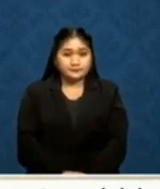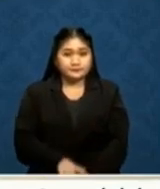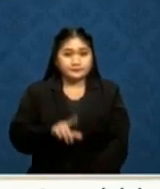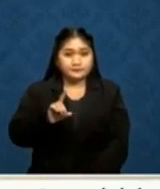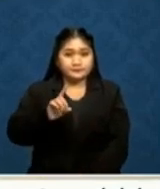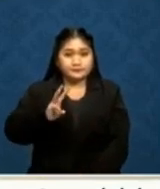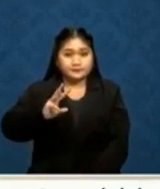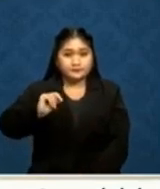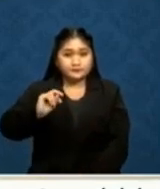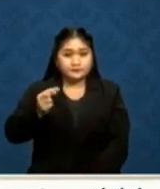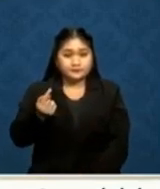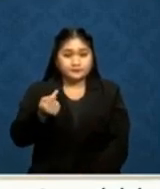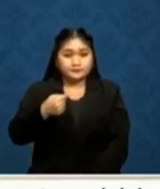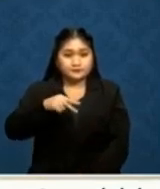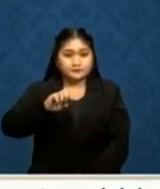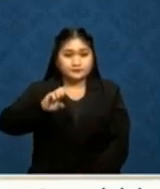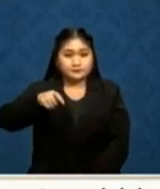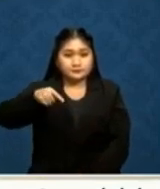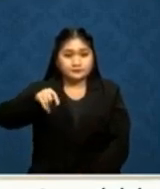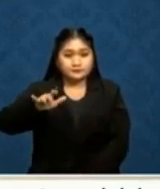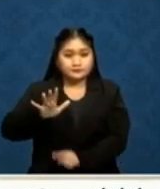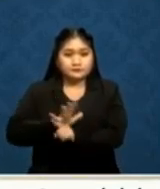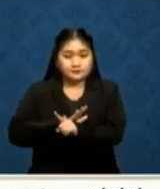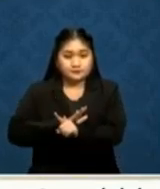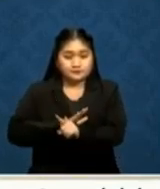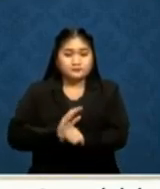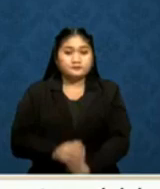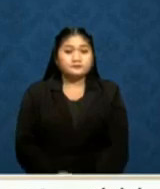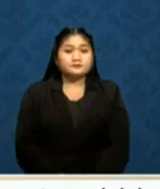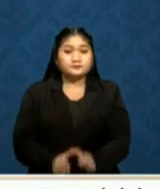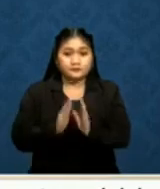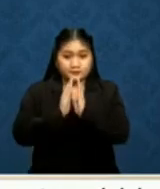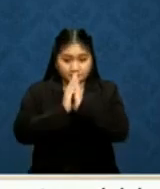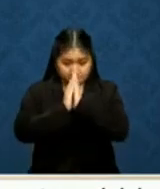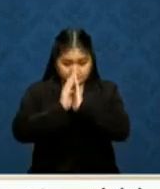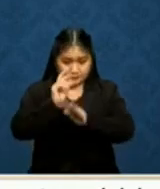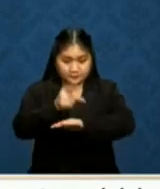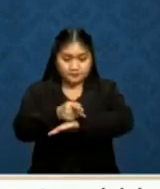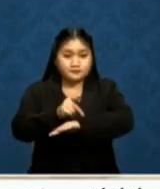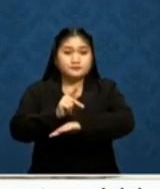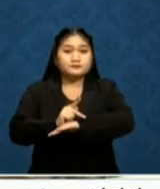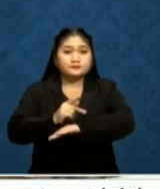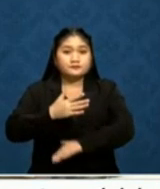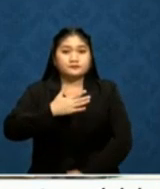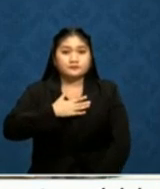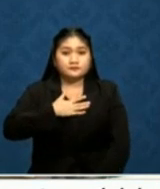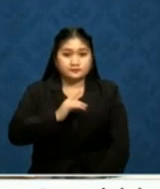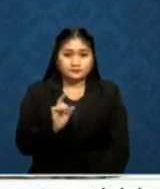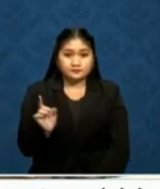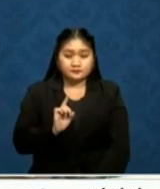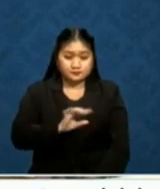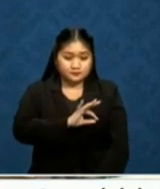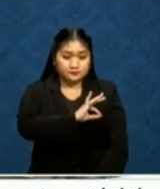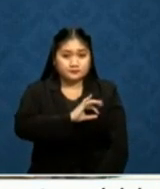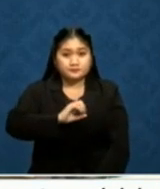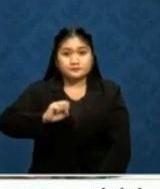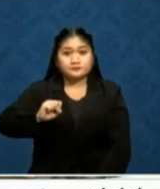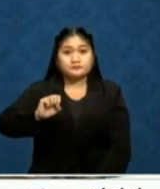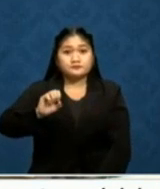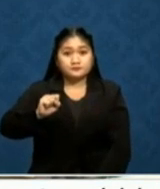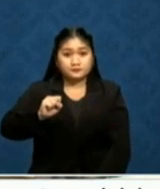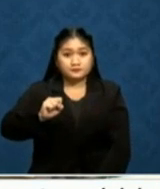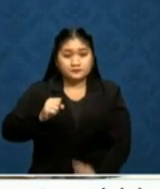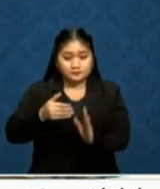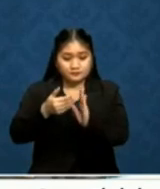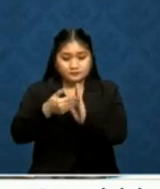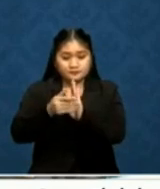ทิพย์จินตเวชเชิญครับ กราบเรียนท่านประธานที่เคารพดิฉันดวงทิพย์จินตเวชสมาชิกสภาผู้แทนราษฎรจังหวั